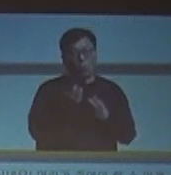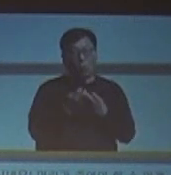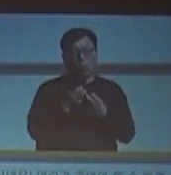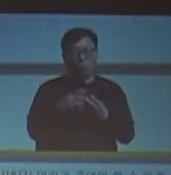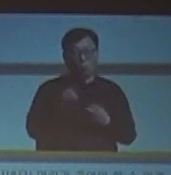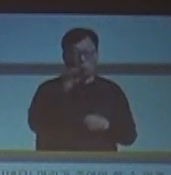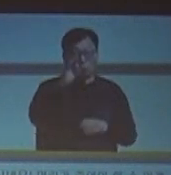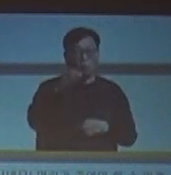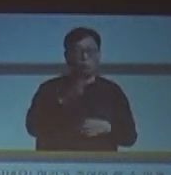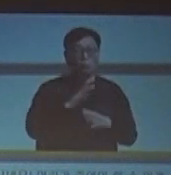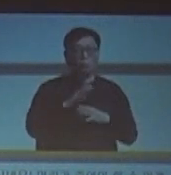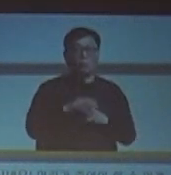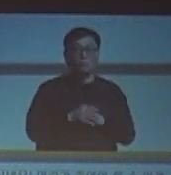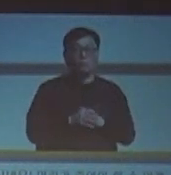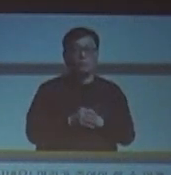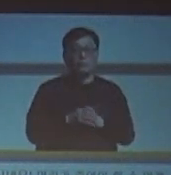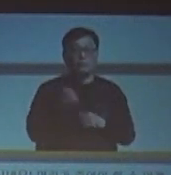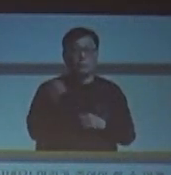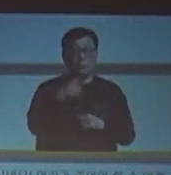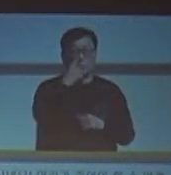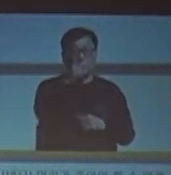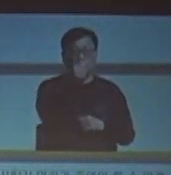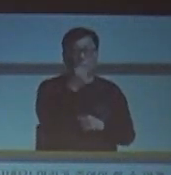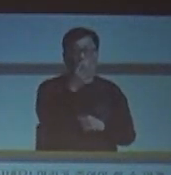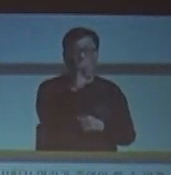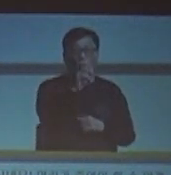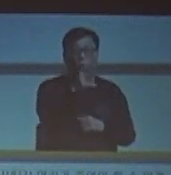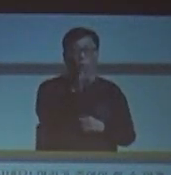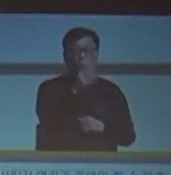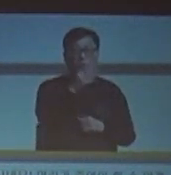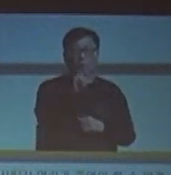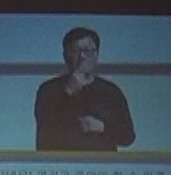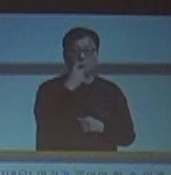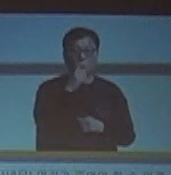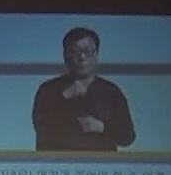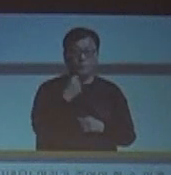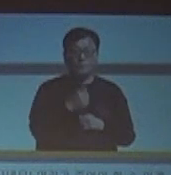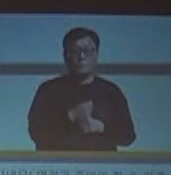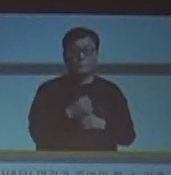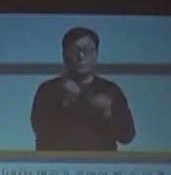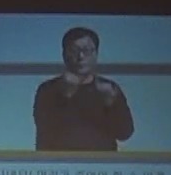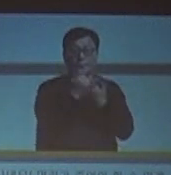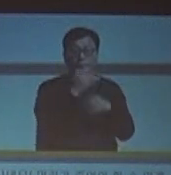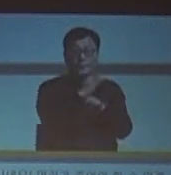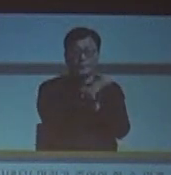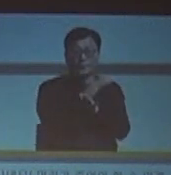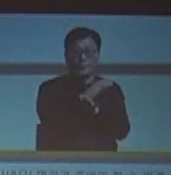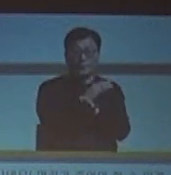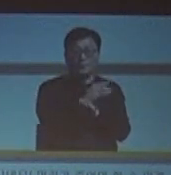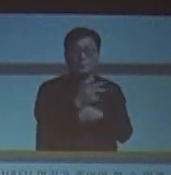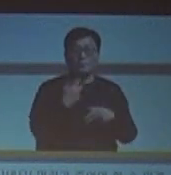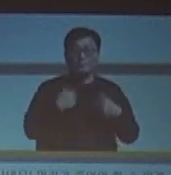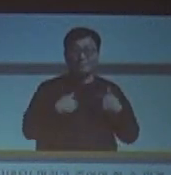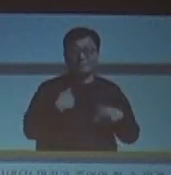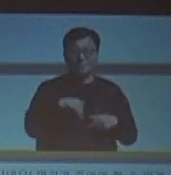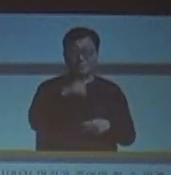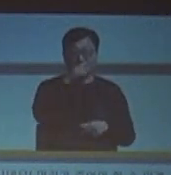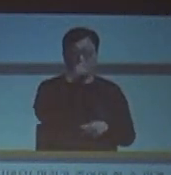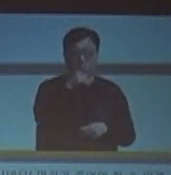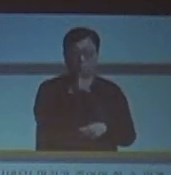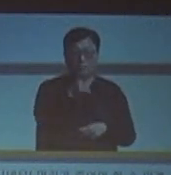어, 멋진 홍영택 신부님. 아. 감사합니다. 아재에게 그 은근한 재미가 있네요. 그거